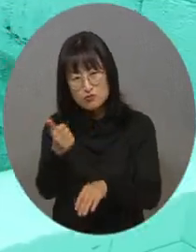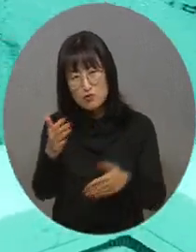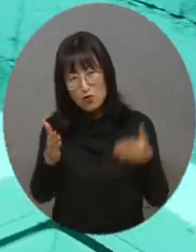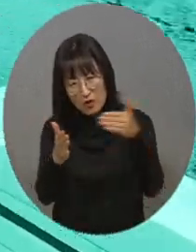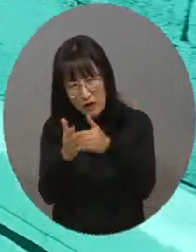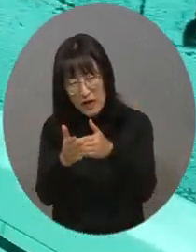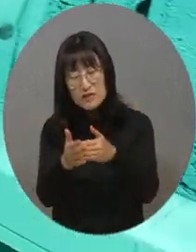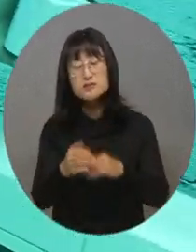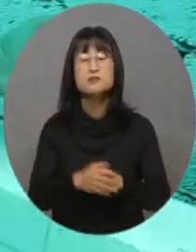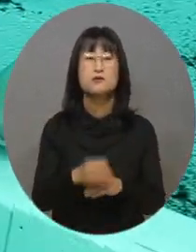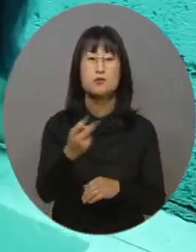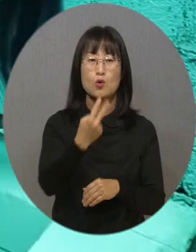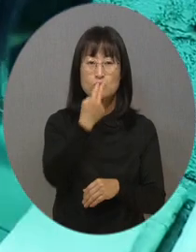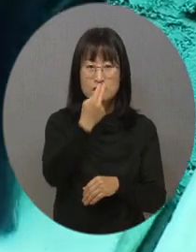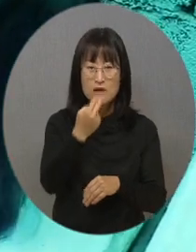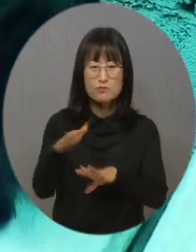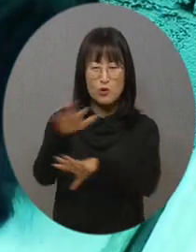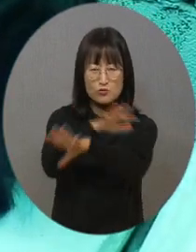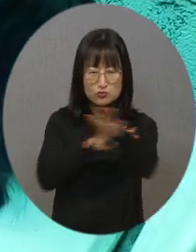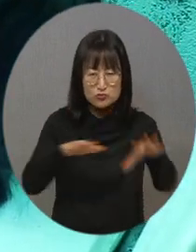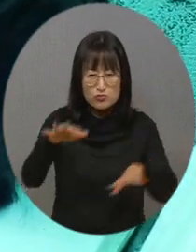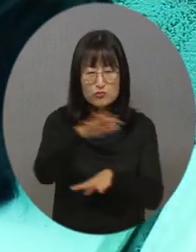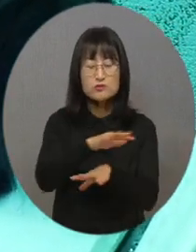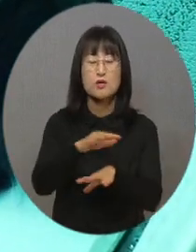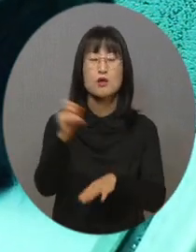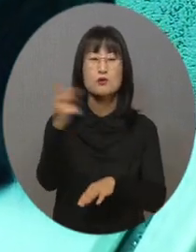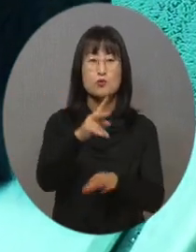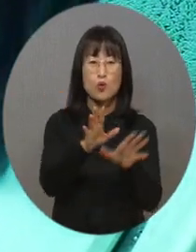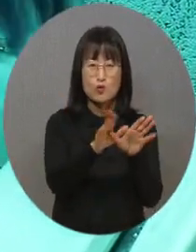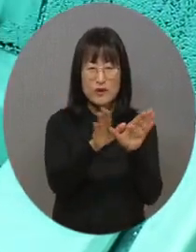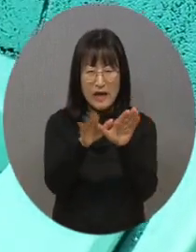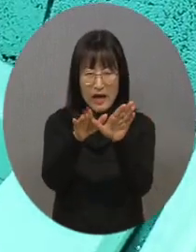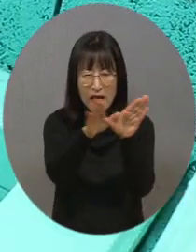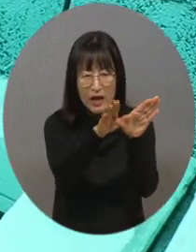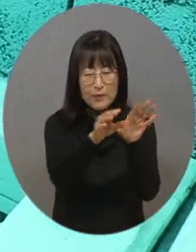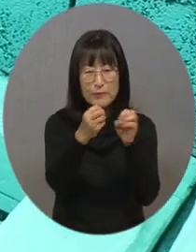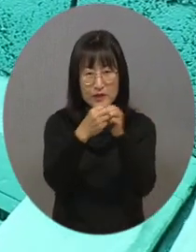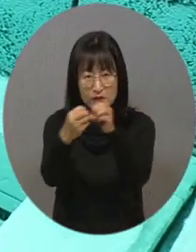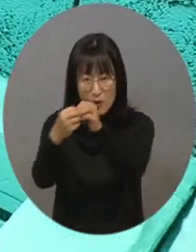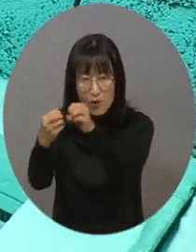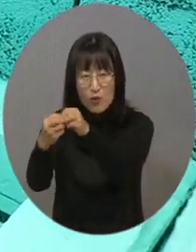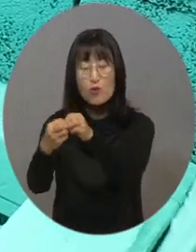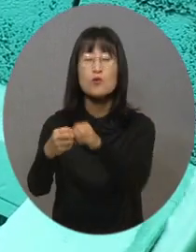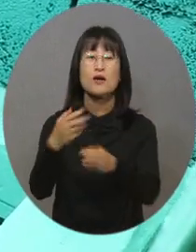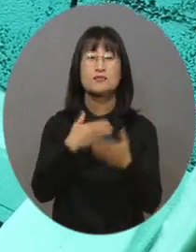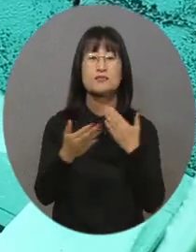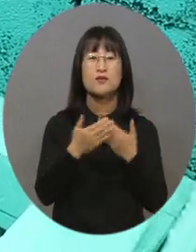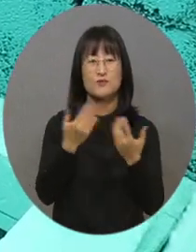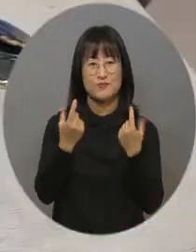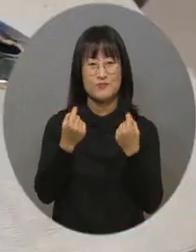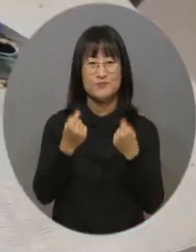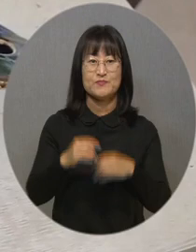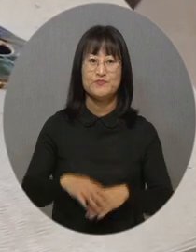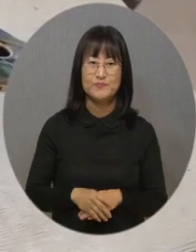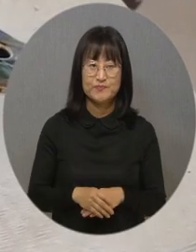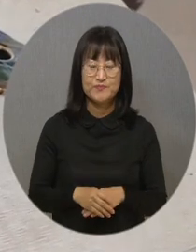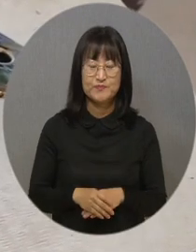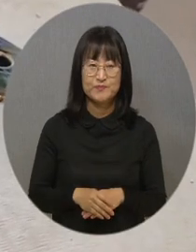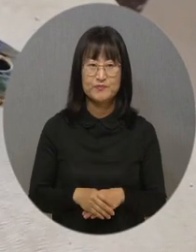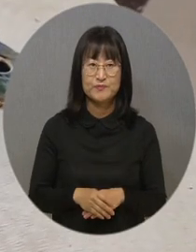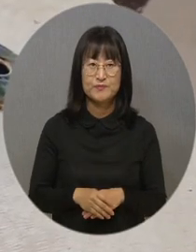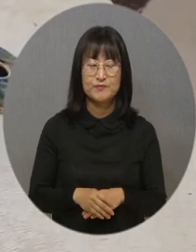모든 생명의 순환을 일깨우고 나비효과의 지혜를 체험하는 것과 닮았습니다.